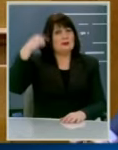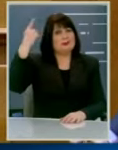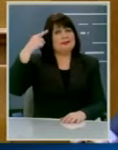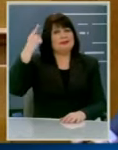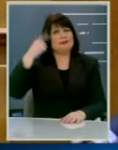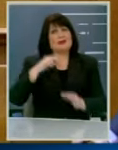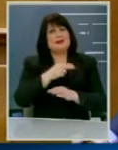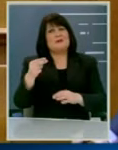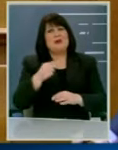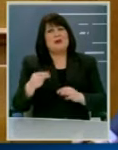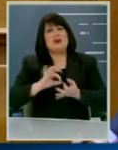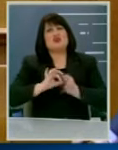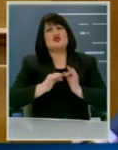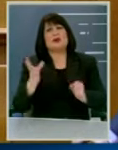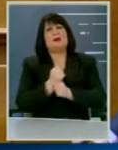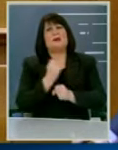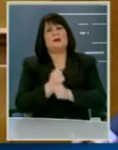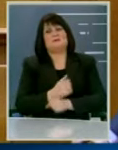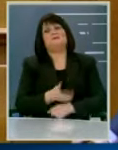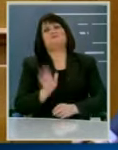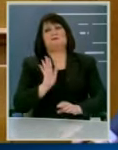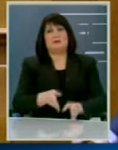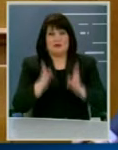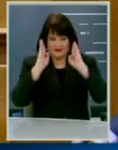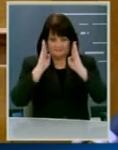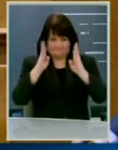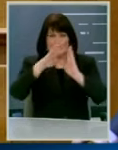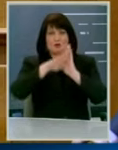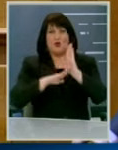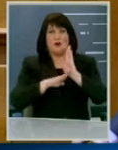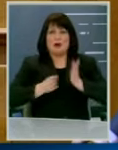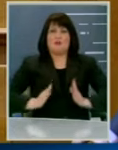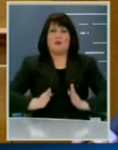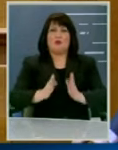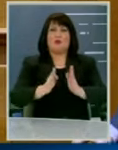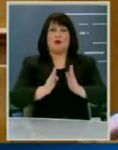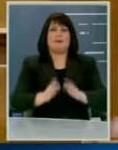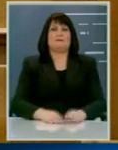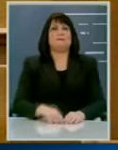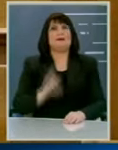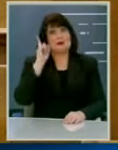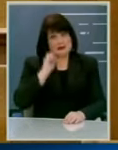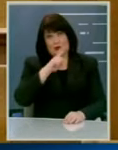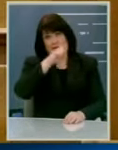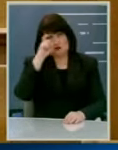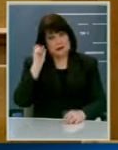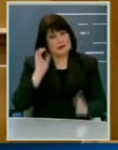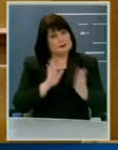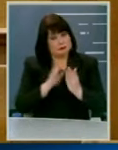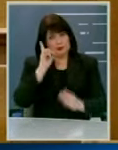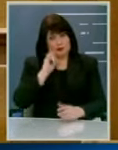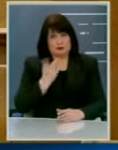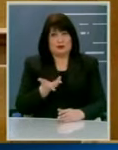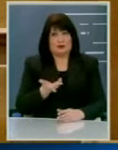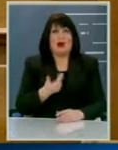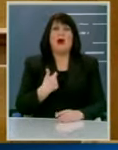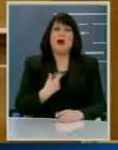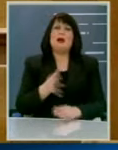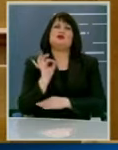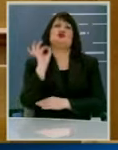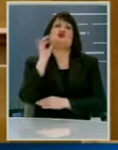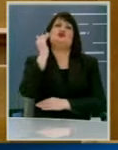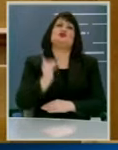story. Είμαστε λοιπόν εντός προγράμματος, με συνείδηση των δυσκολιών. Αλλά πετυχαίνουμε τους